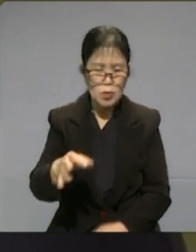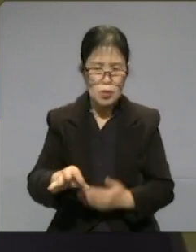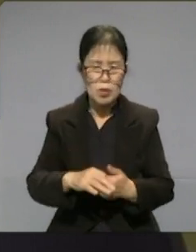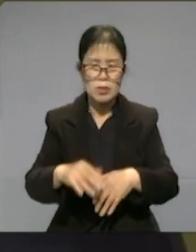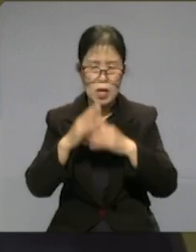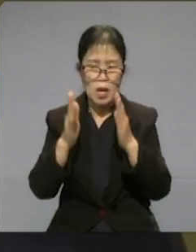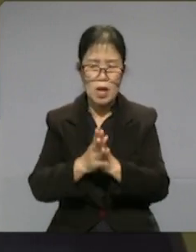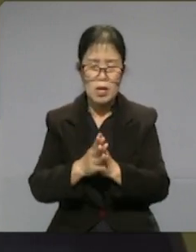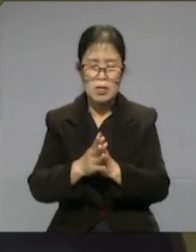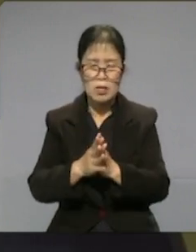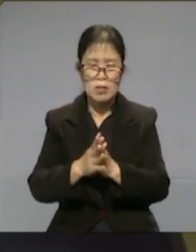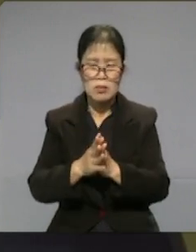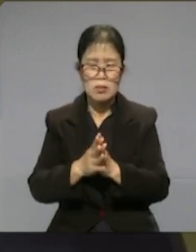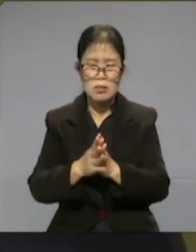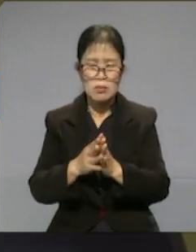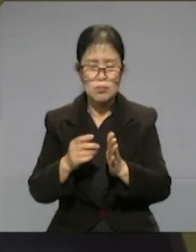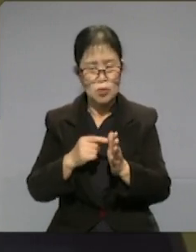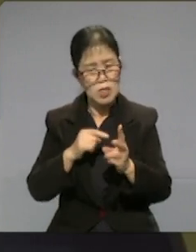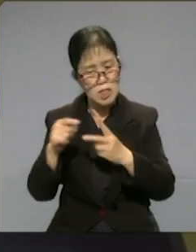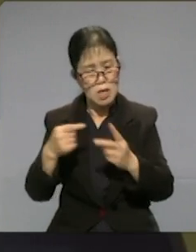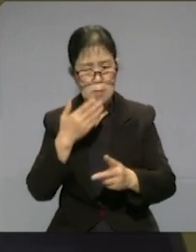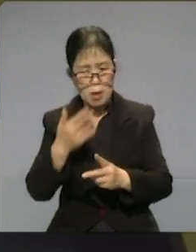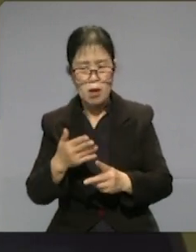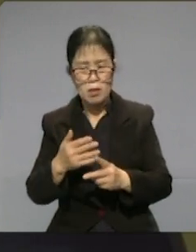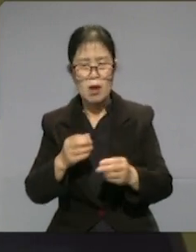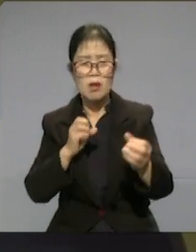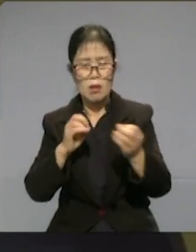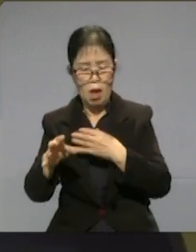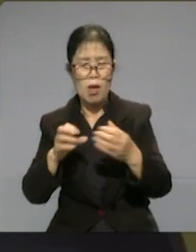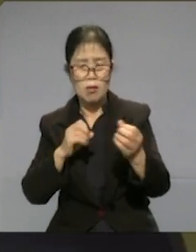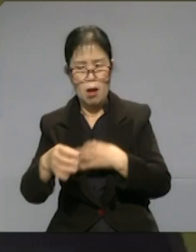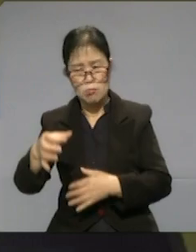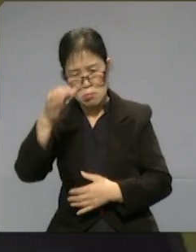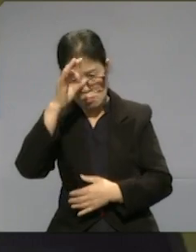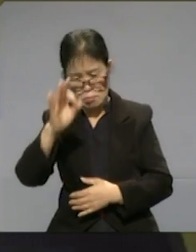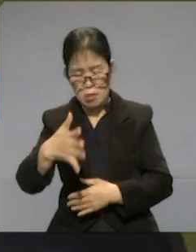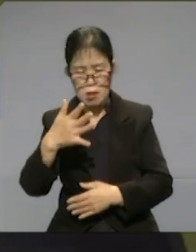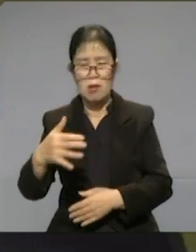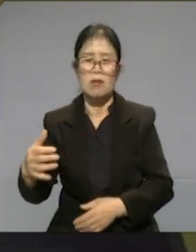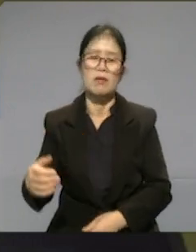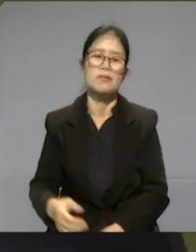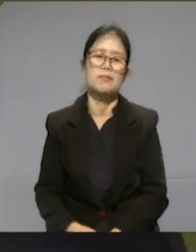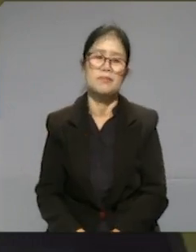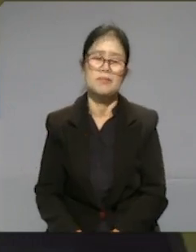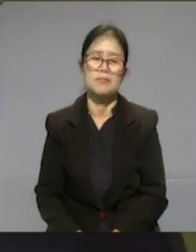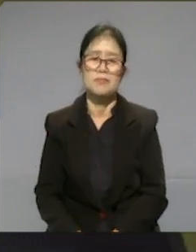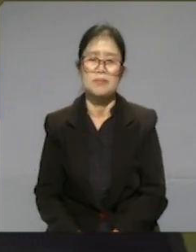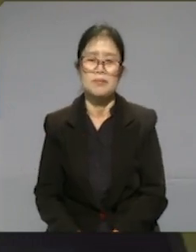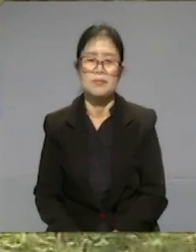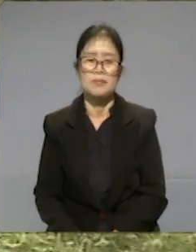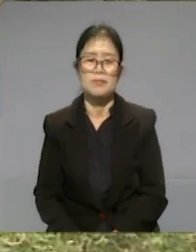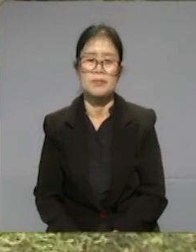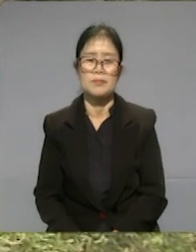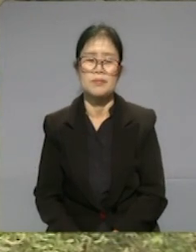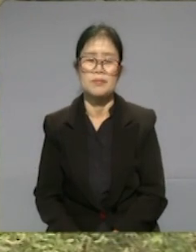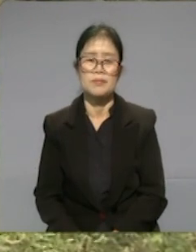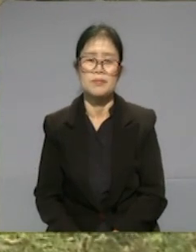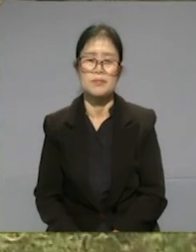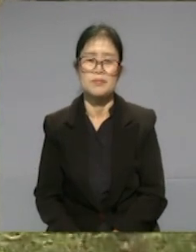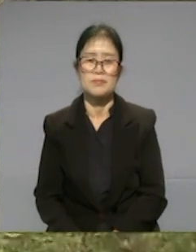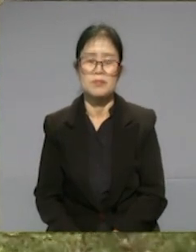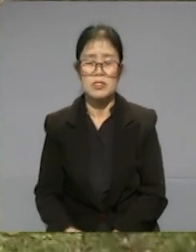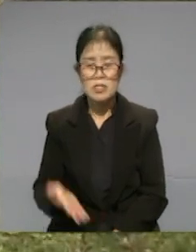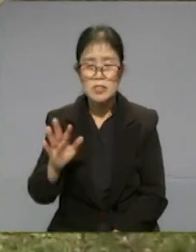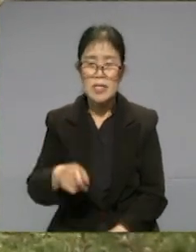그거를 다 대답을 그러니까 저희가 이해되게 대답을 하는 그런 제주를 갖고 있었고